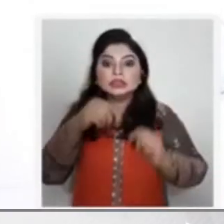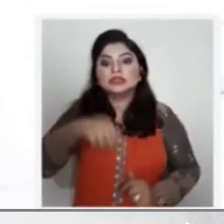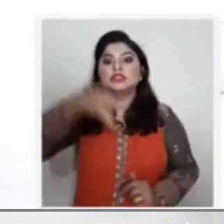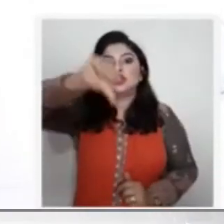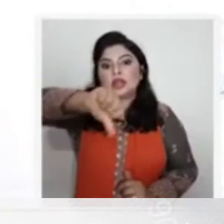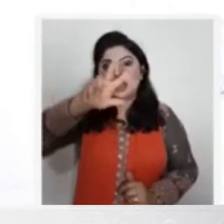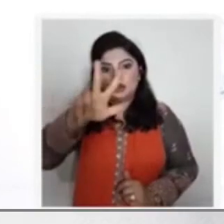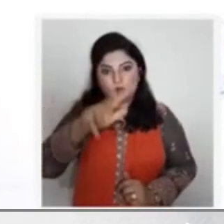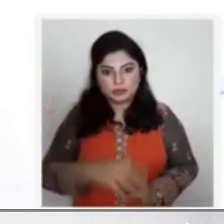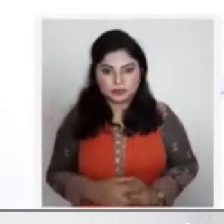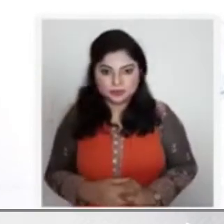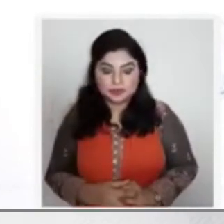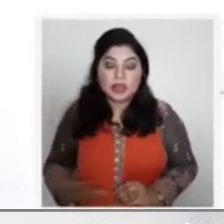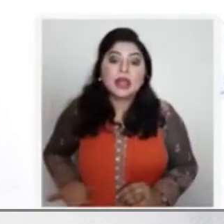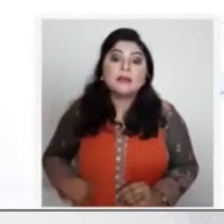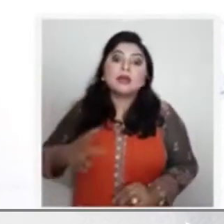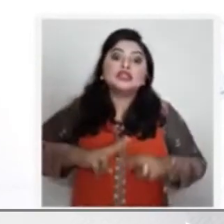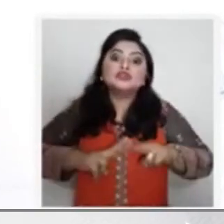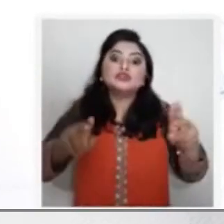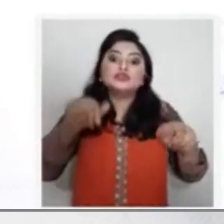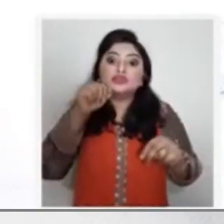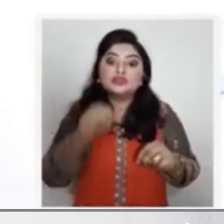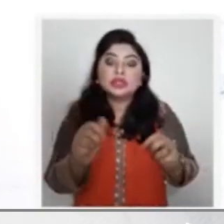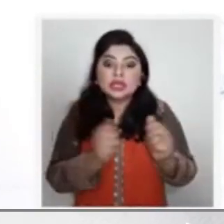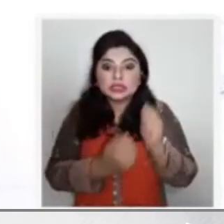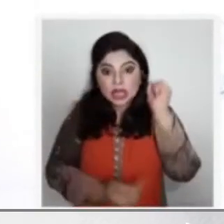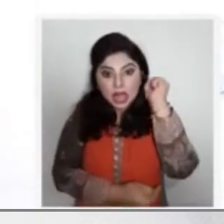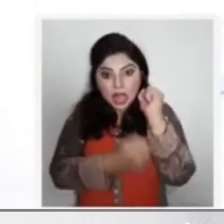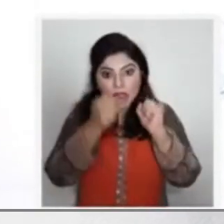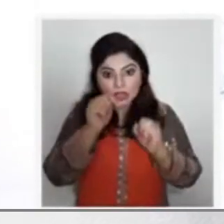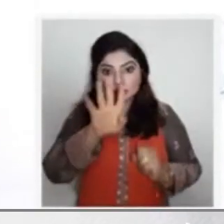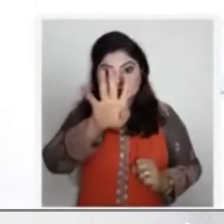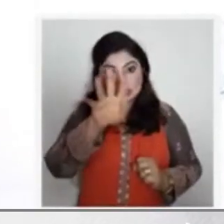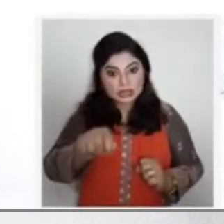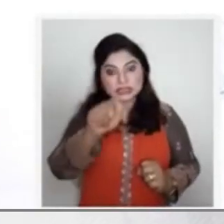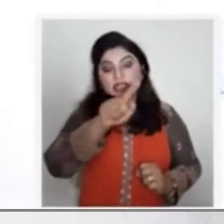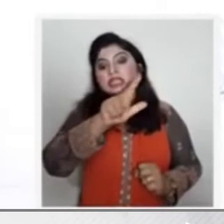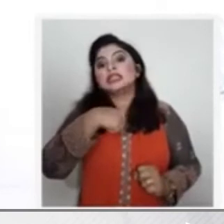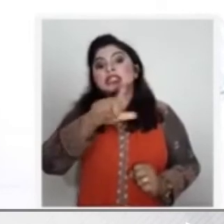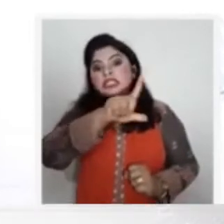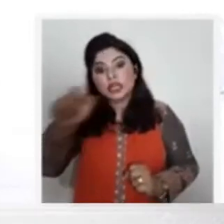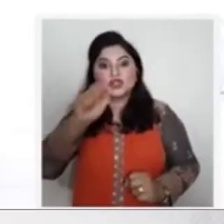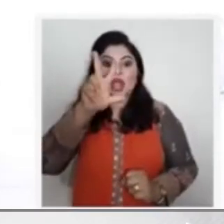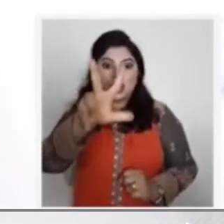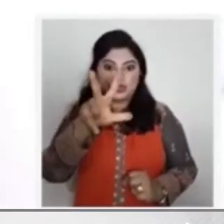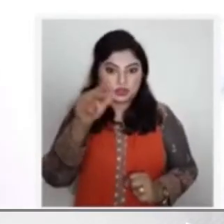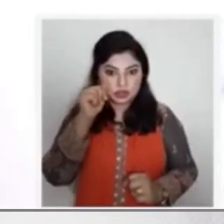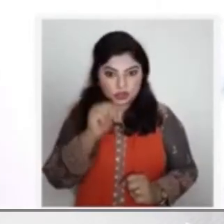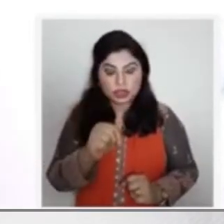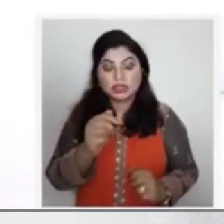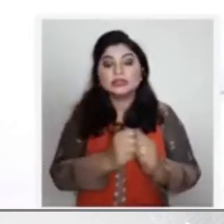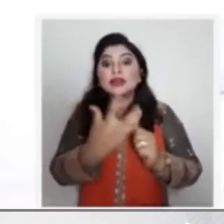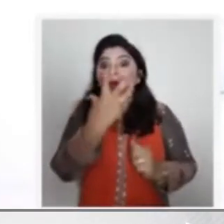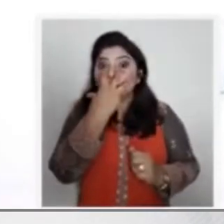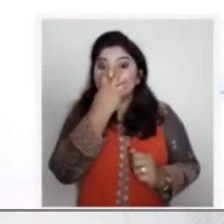সংখ্যা ২০৭টি এবং সারা দেশে অক্সিজেন কনসেন্ট্রেটরের সংখ্যা ৯৮টি। সারা দেশে সাধারণ শয্যায়